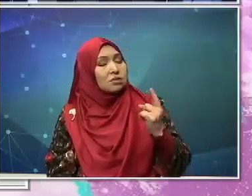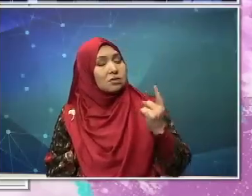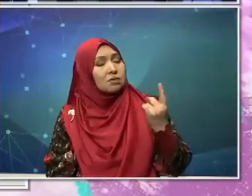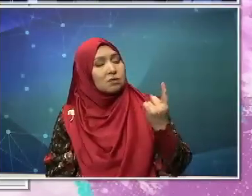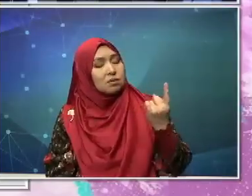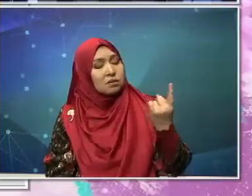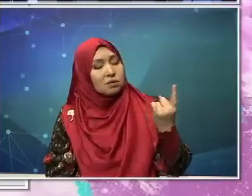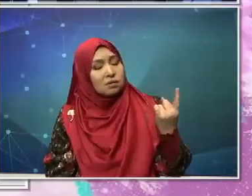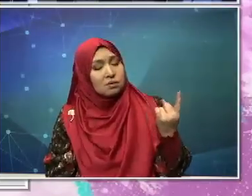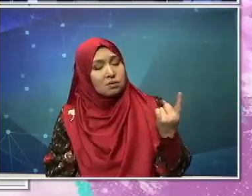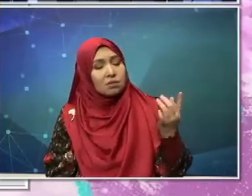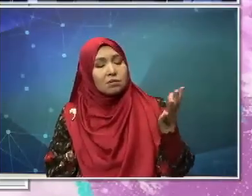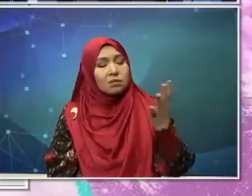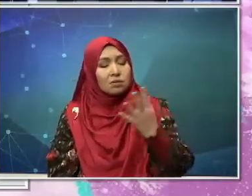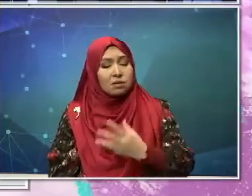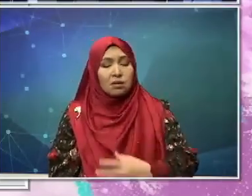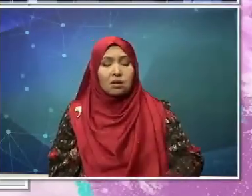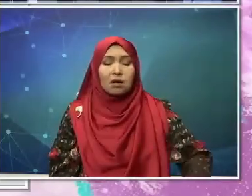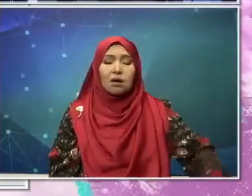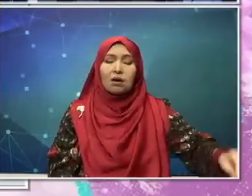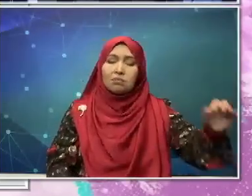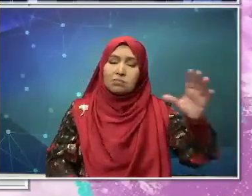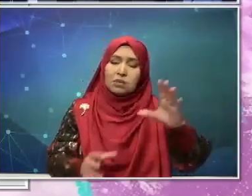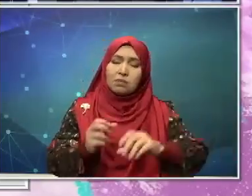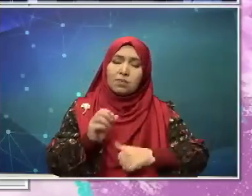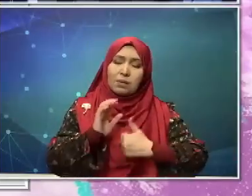jihwa Inna